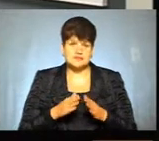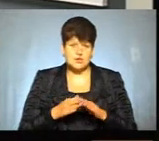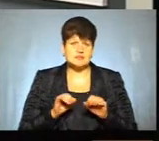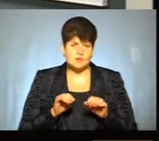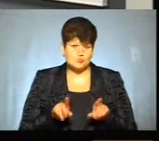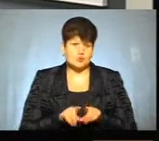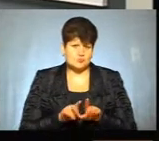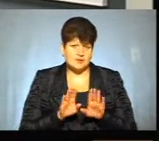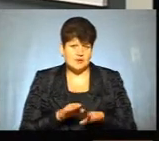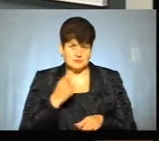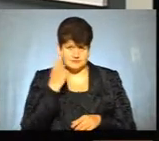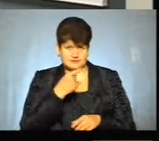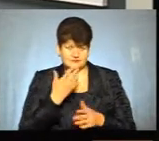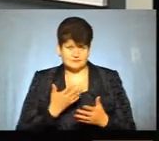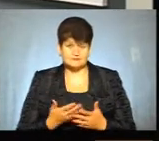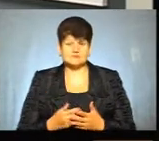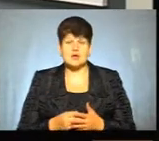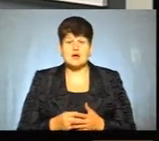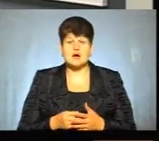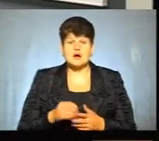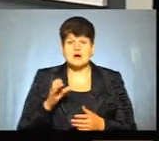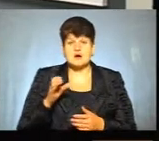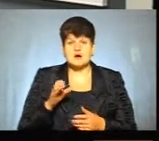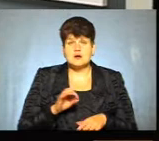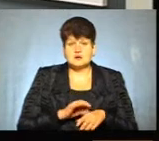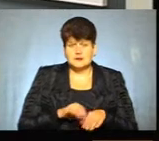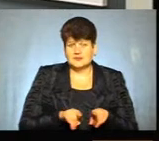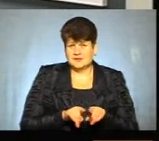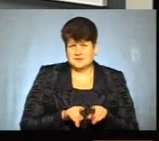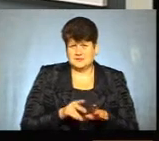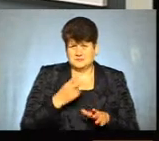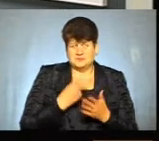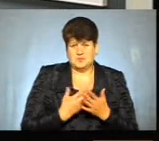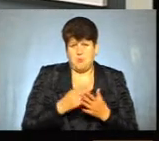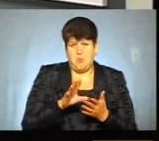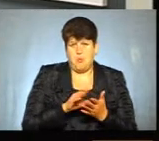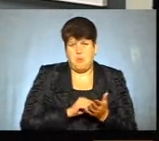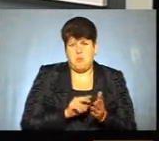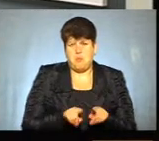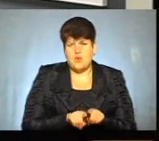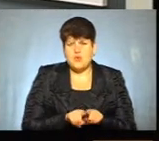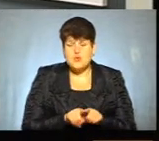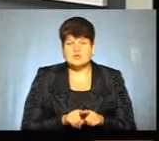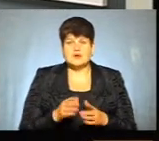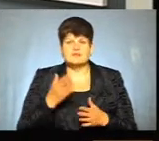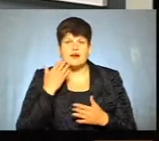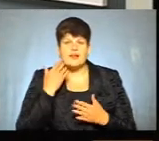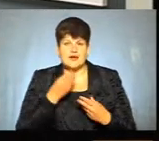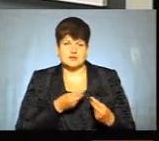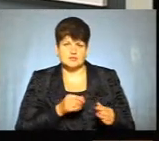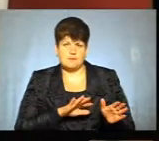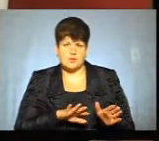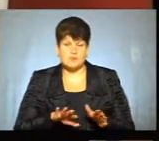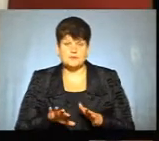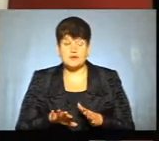сама, але симптоми можуть бути схожі, тобто вона набагато легше просто протікає. А